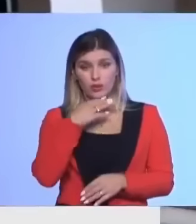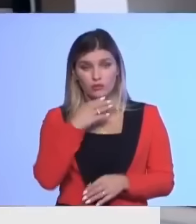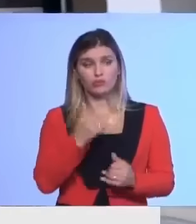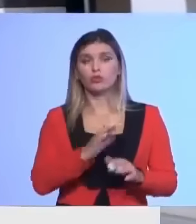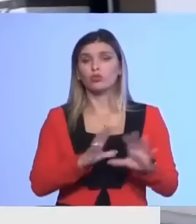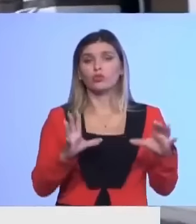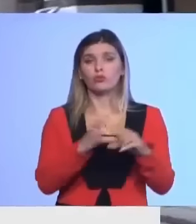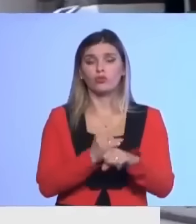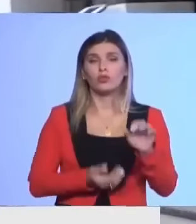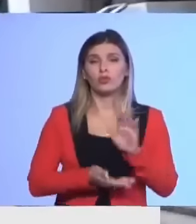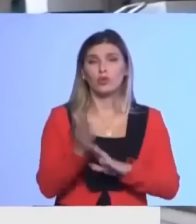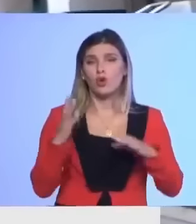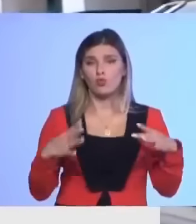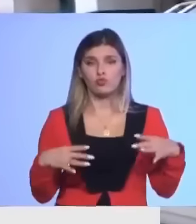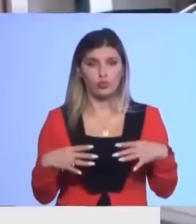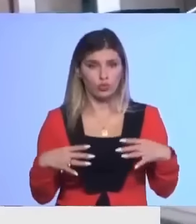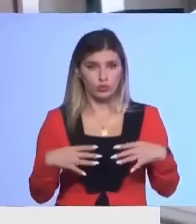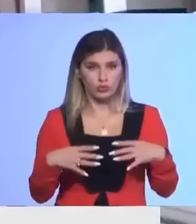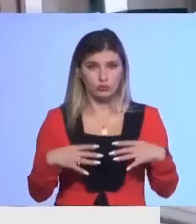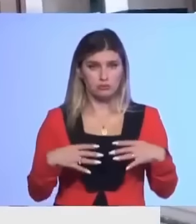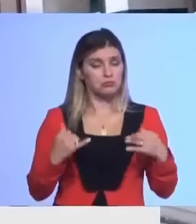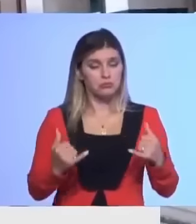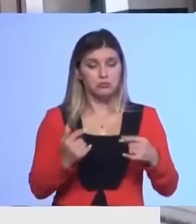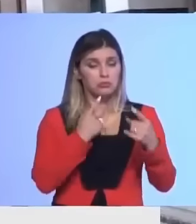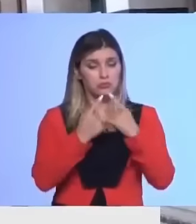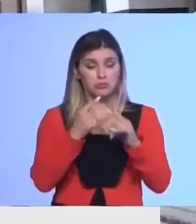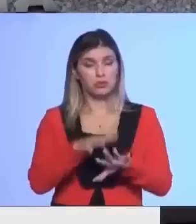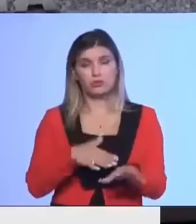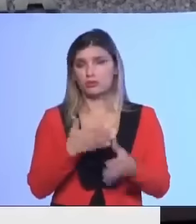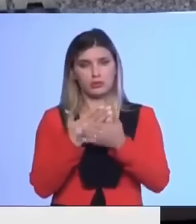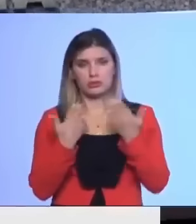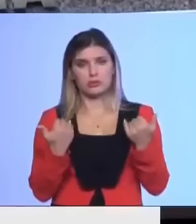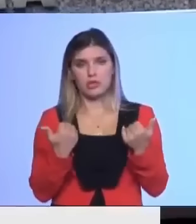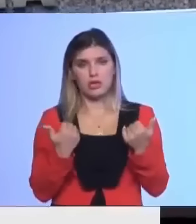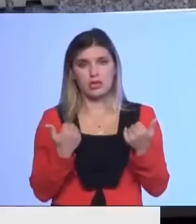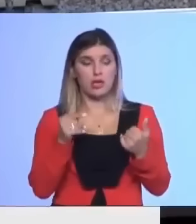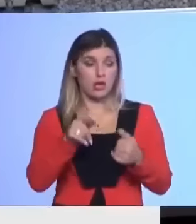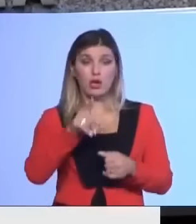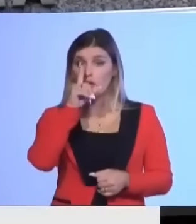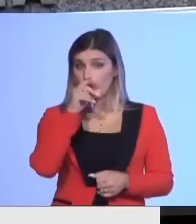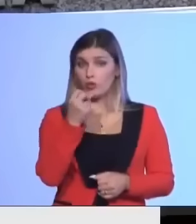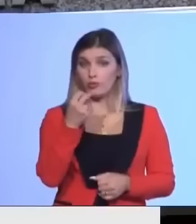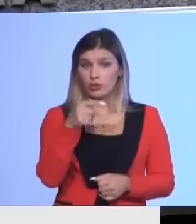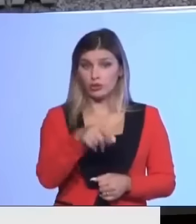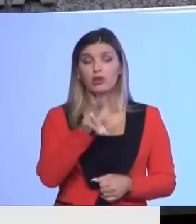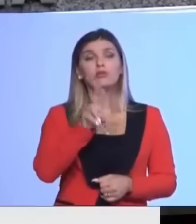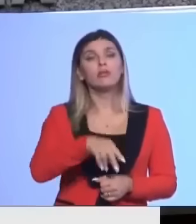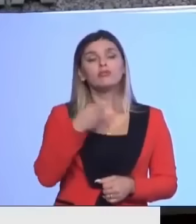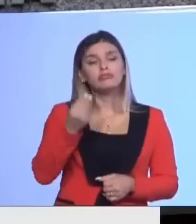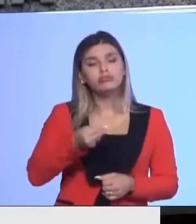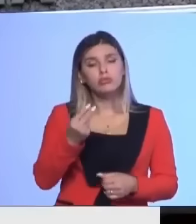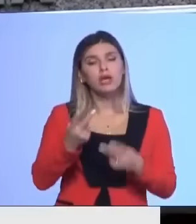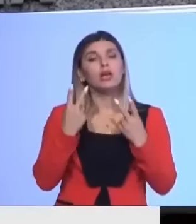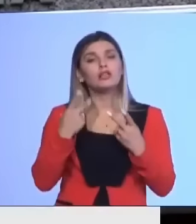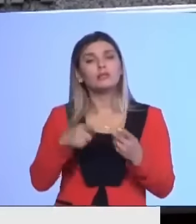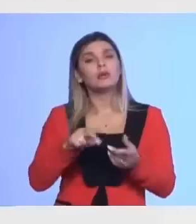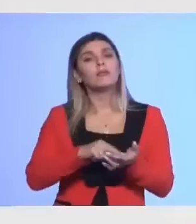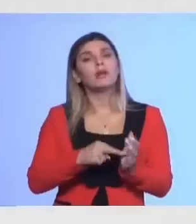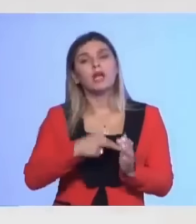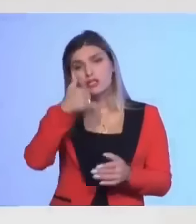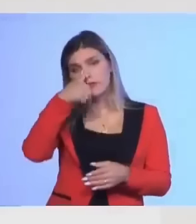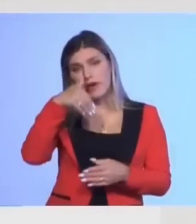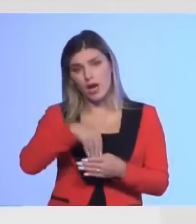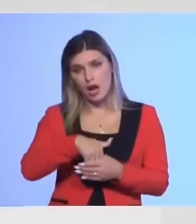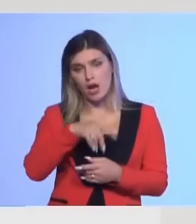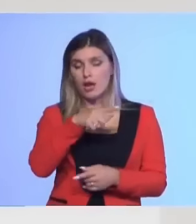në pushim, andaj edhe nuk pritet që të trajtohet në kuvend komunal. Nga komuna e Prishtinës folën për rëndësinë e këtij plani, derisa thanë